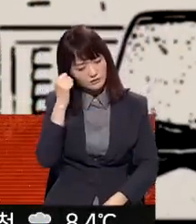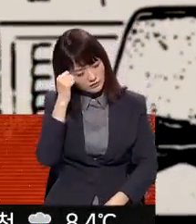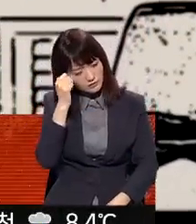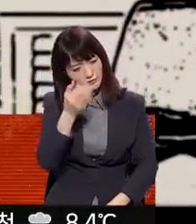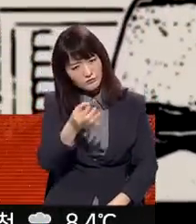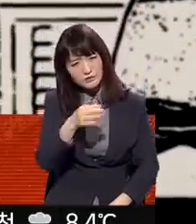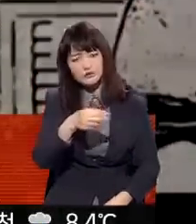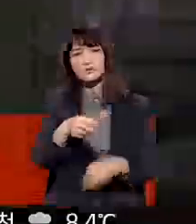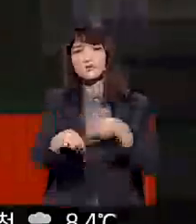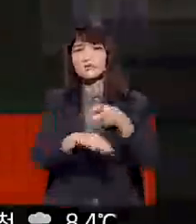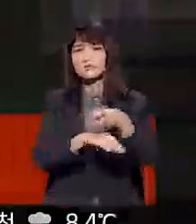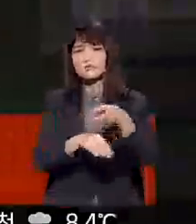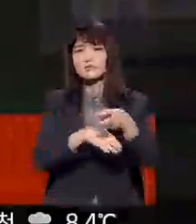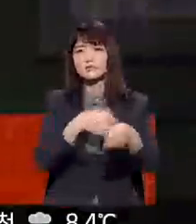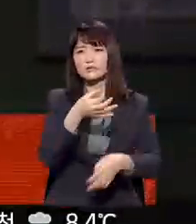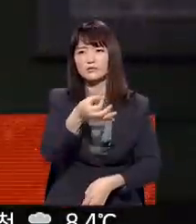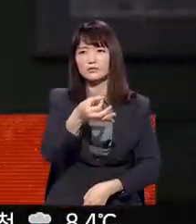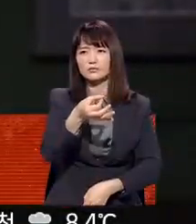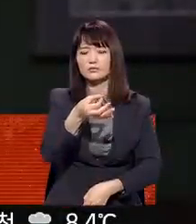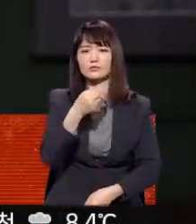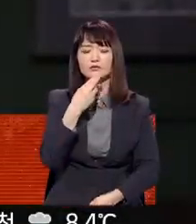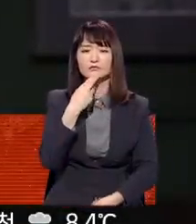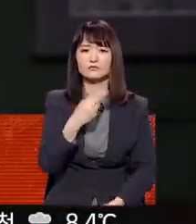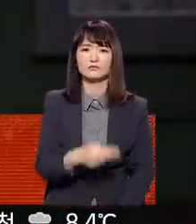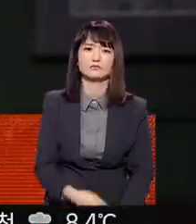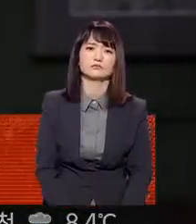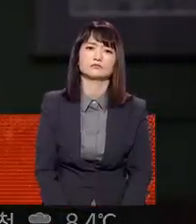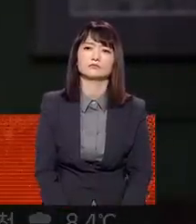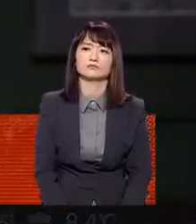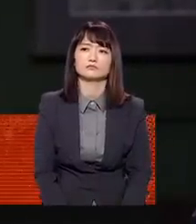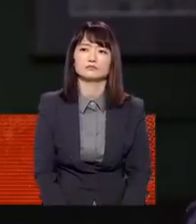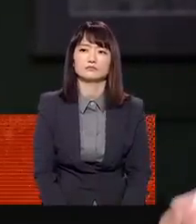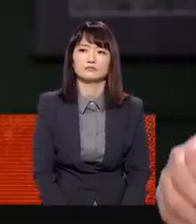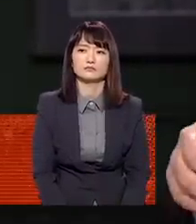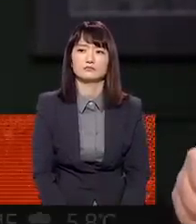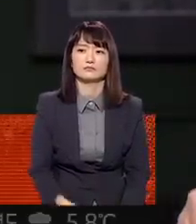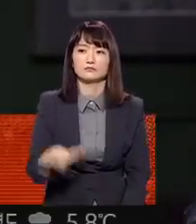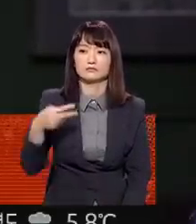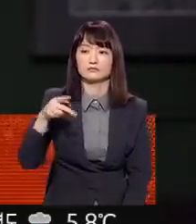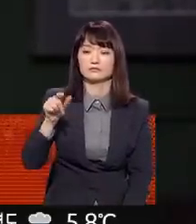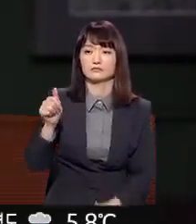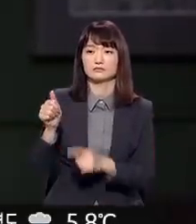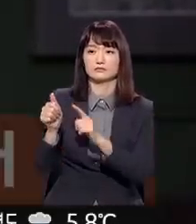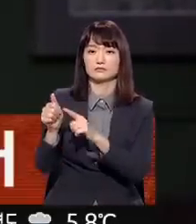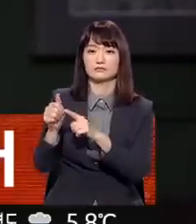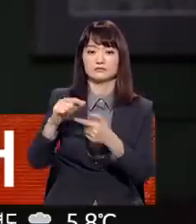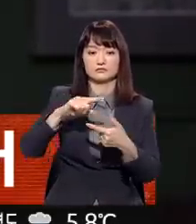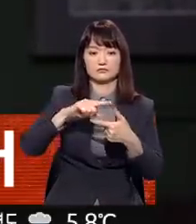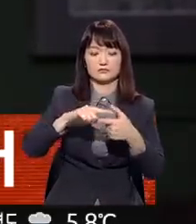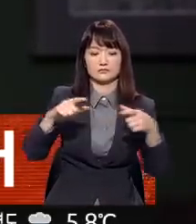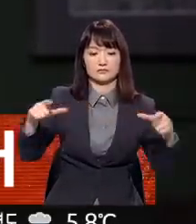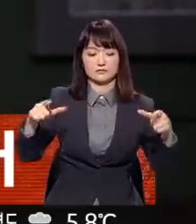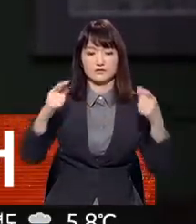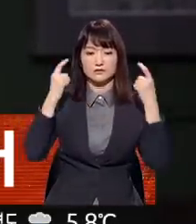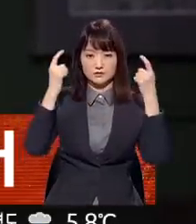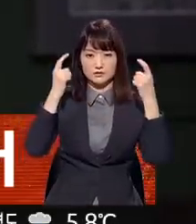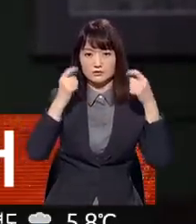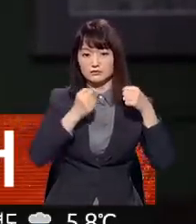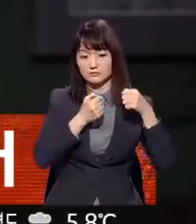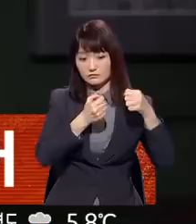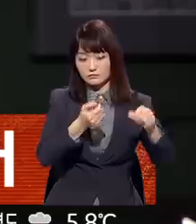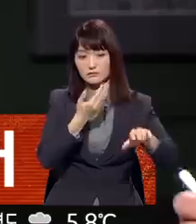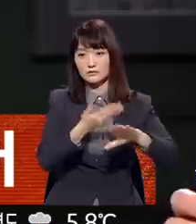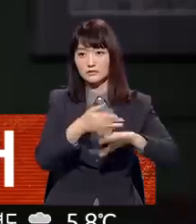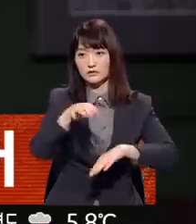숙박비라든지 버스라든지 이런 결제 내역이 전혀 없었던 겁니다. 오히려 이 서 씨한테는 경남 지역으로 여행을 간다고 했는데 전혀